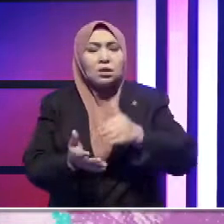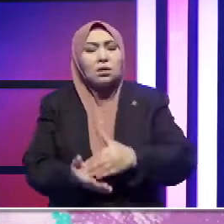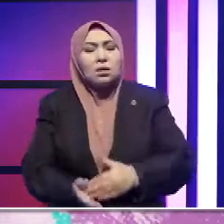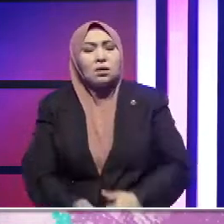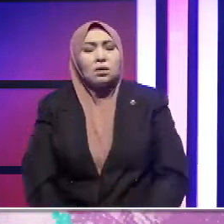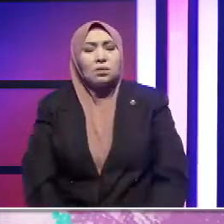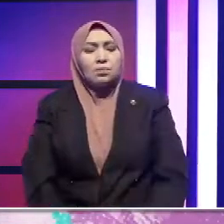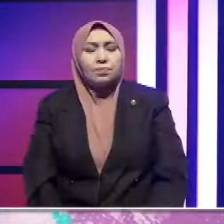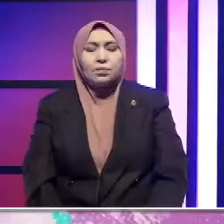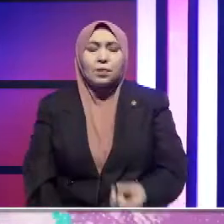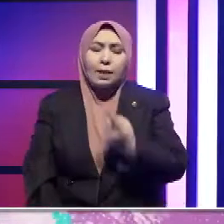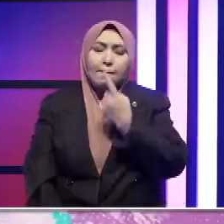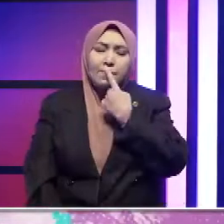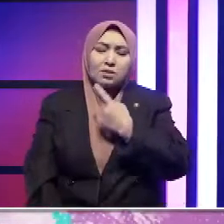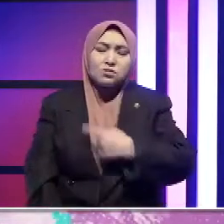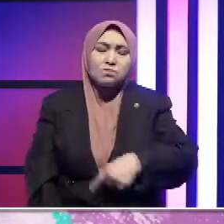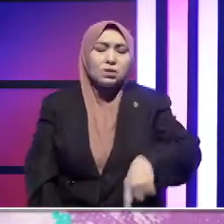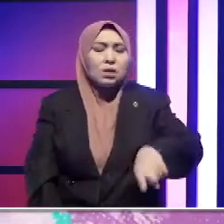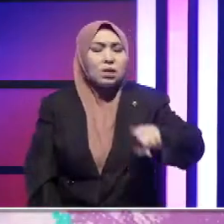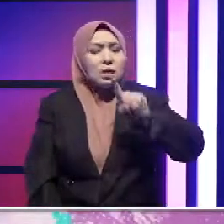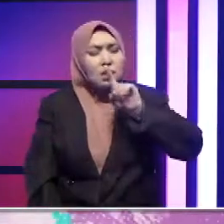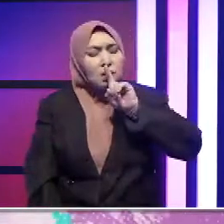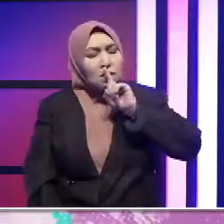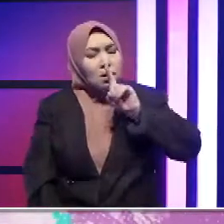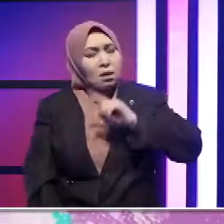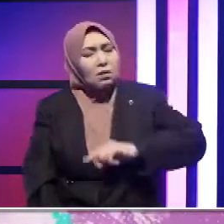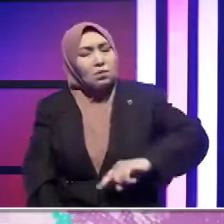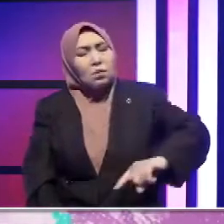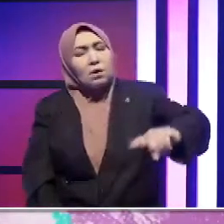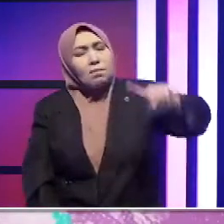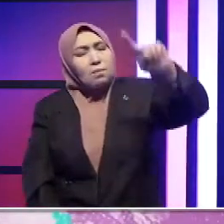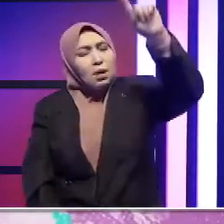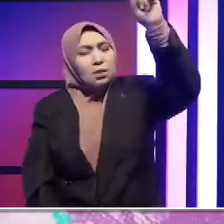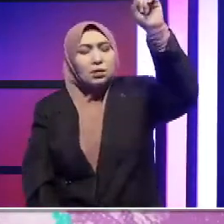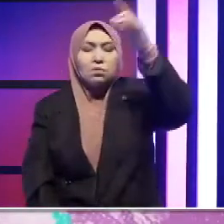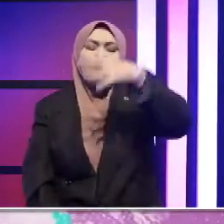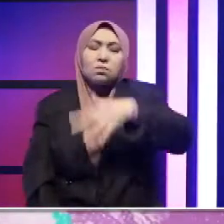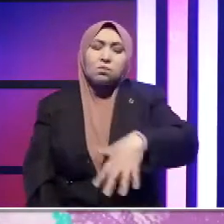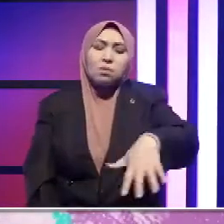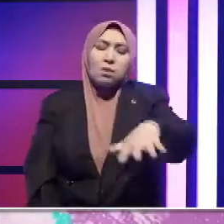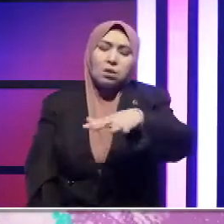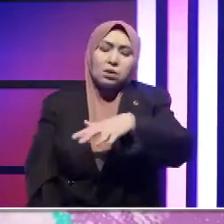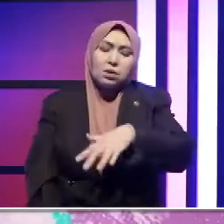بسم الله الرحمان الرحيم